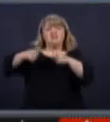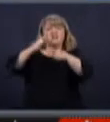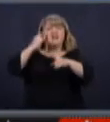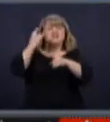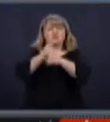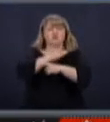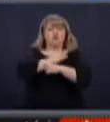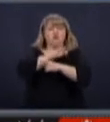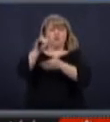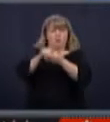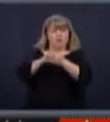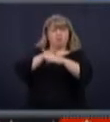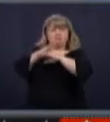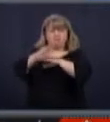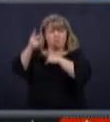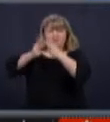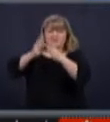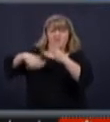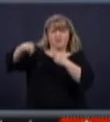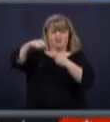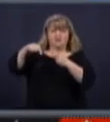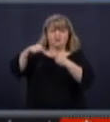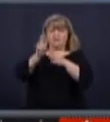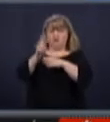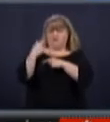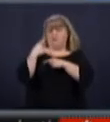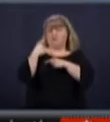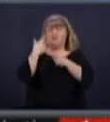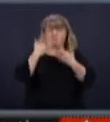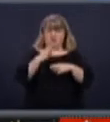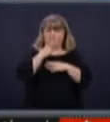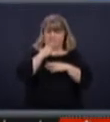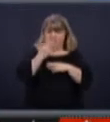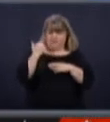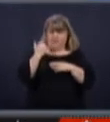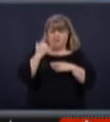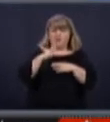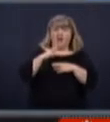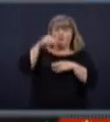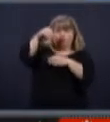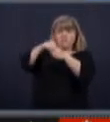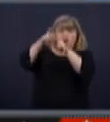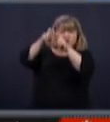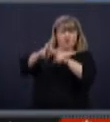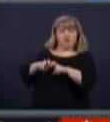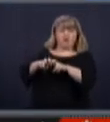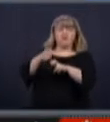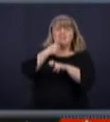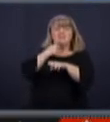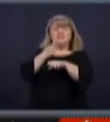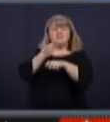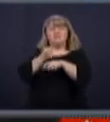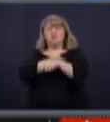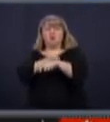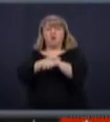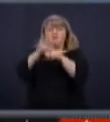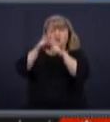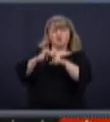Montréal. J'en avais déjà parlé. Il y a des recherches très prometteuses qui sont faites par le docteur Tardif sur